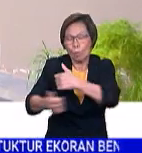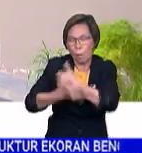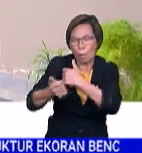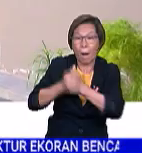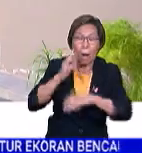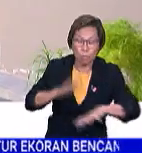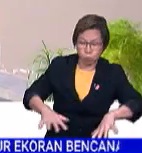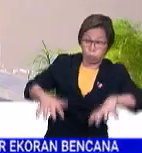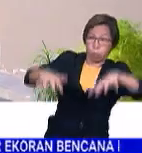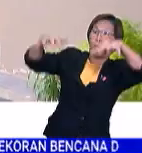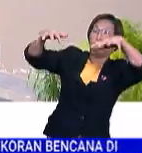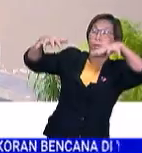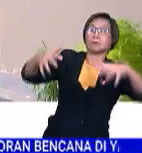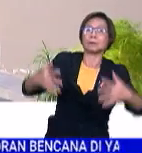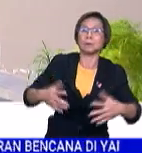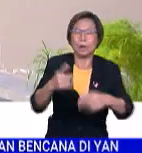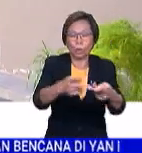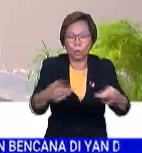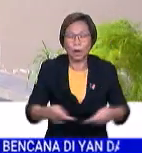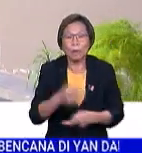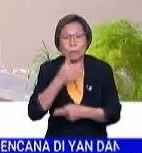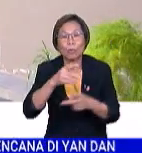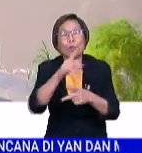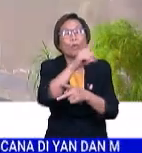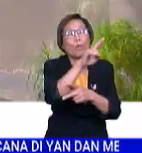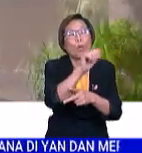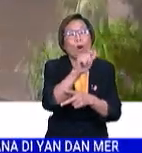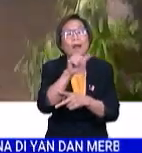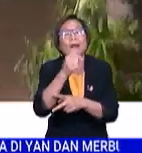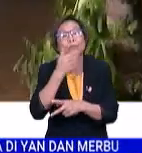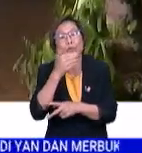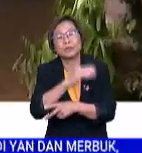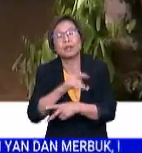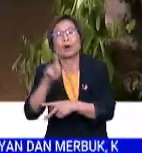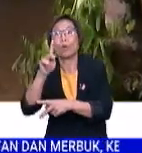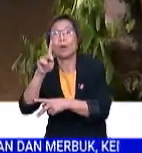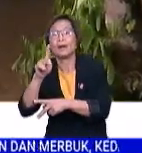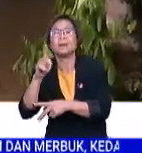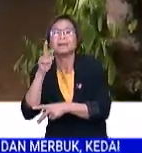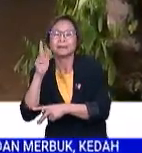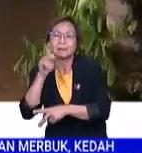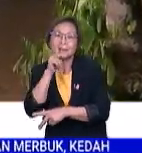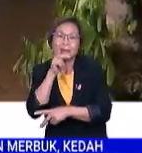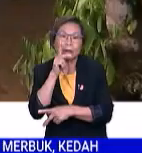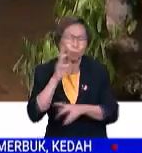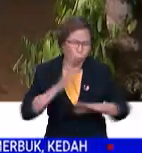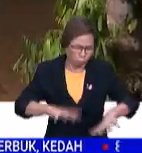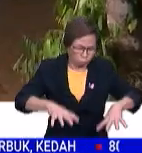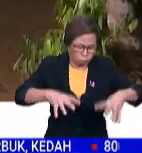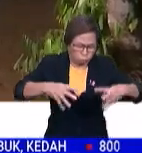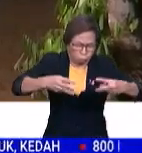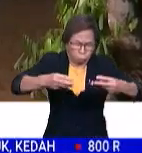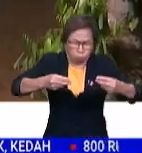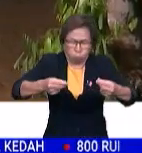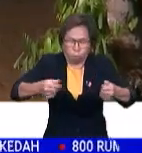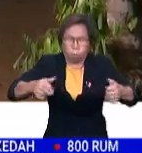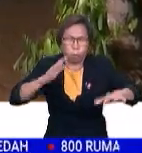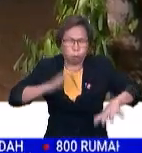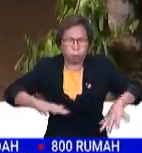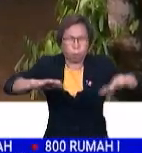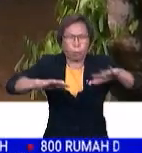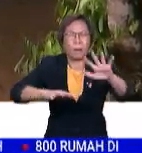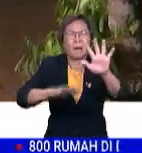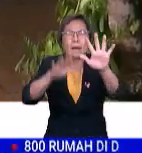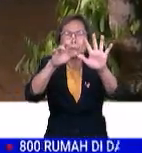kejadian air pasang besar iaitu Kuala Muda dan Kuala Kedah. Kerana banjir lumpur, lumpur yang paling dahsyat lebih kurang 50